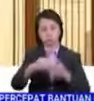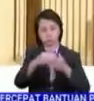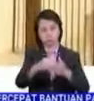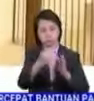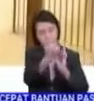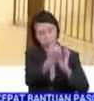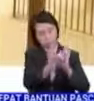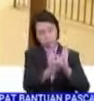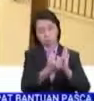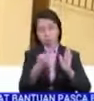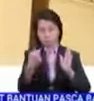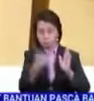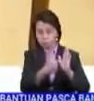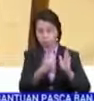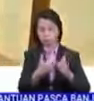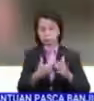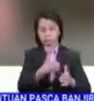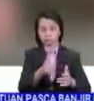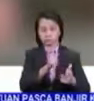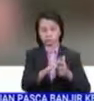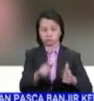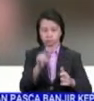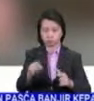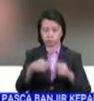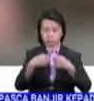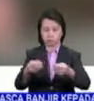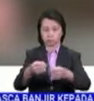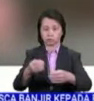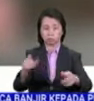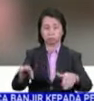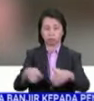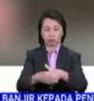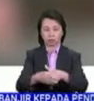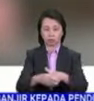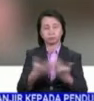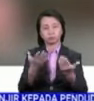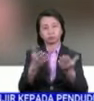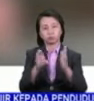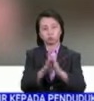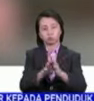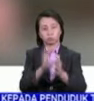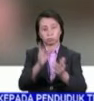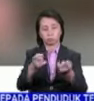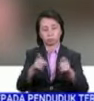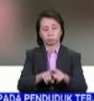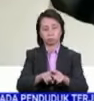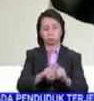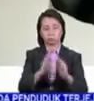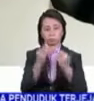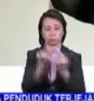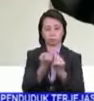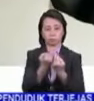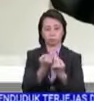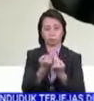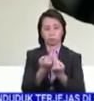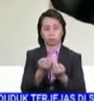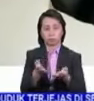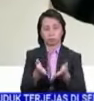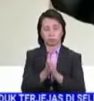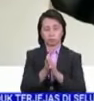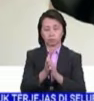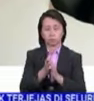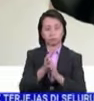yang harus ditetapi sebelum kebenaran berkahwin diberikan. Antaranya latar belakang keluarga, alasan